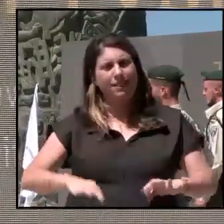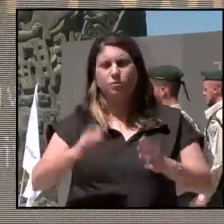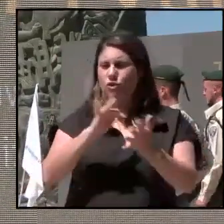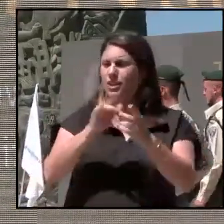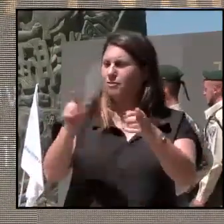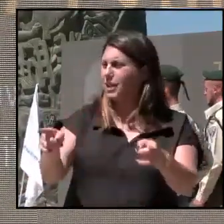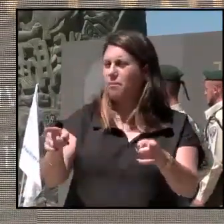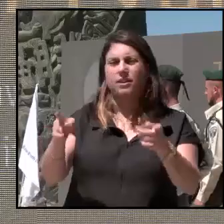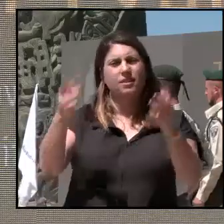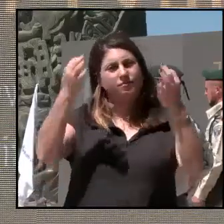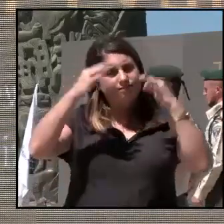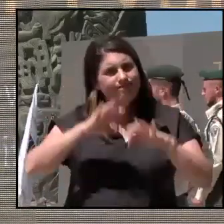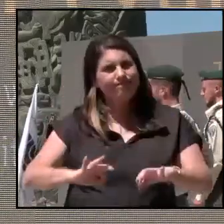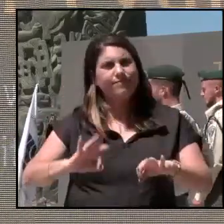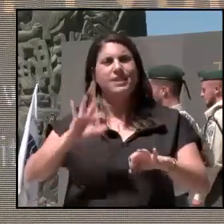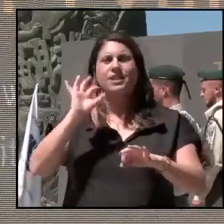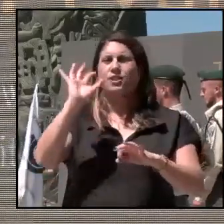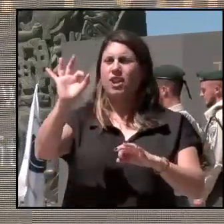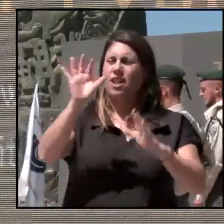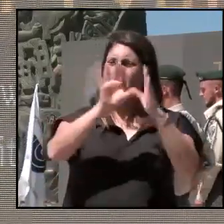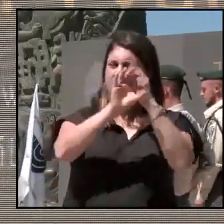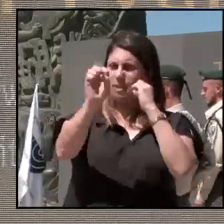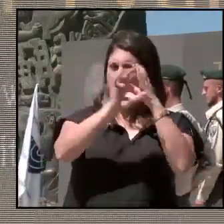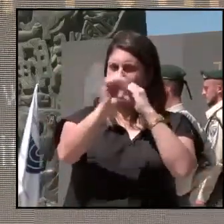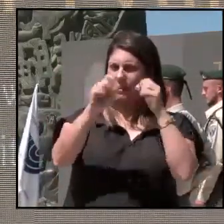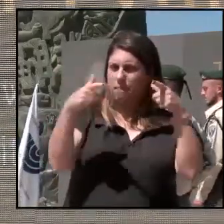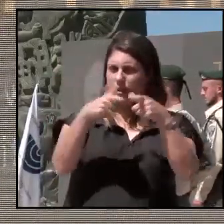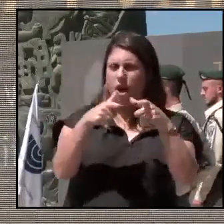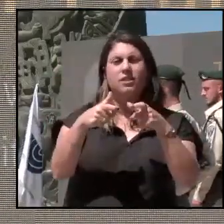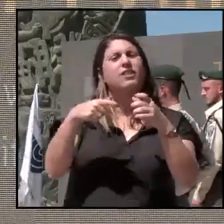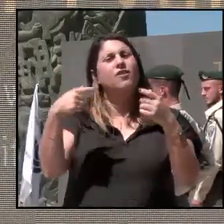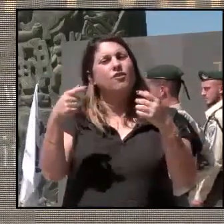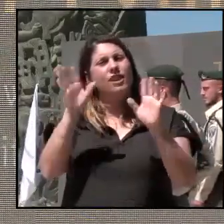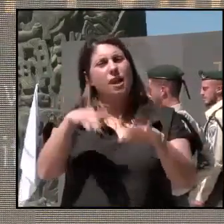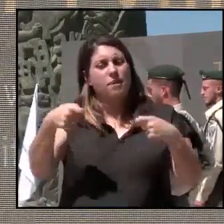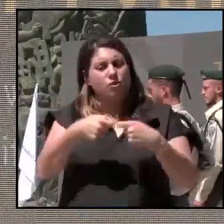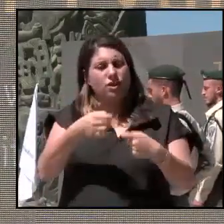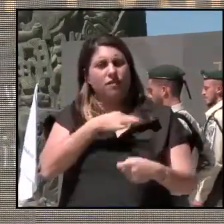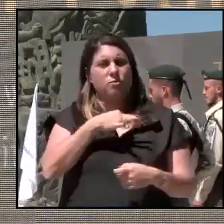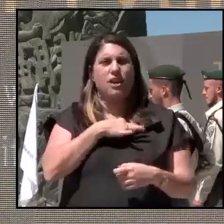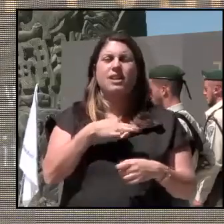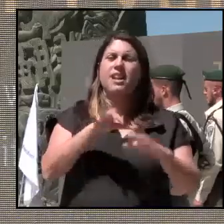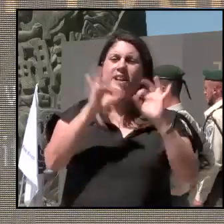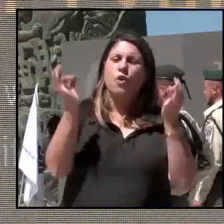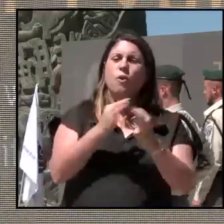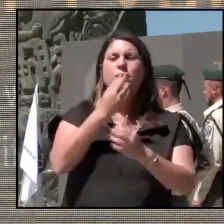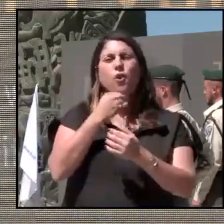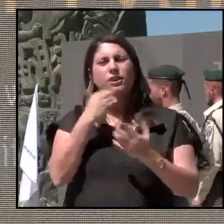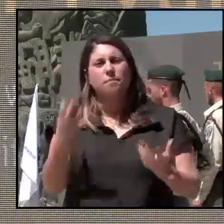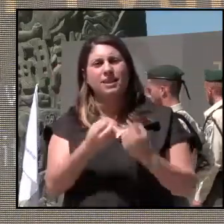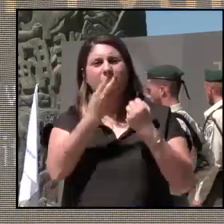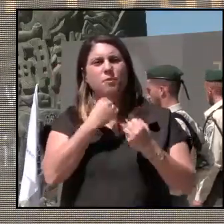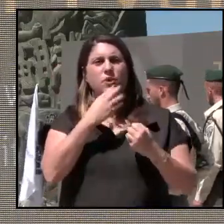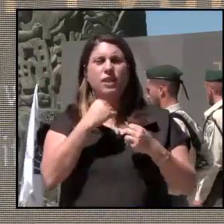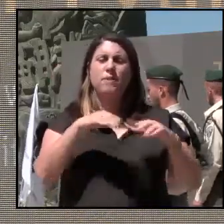all the members of the honorable diplomatic corps, ברשות שותפי בפורום יהודים מצילים יהודים במכון